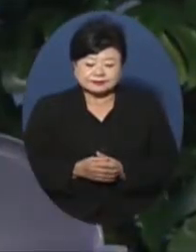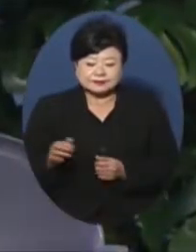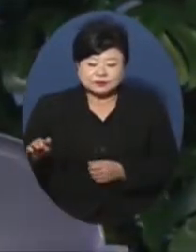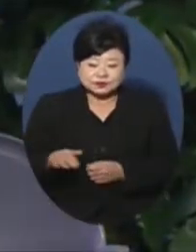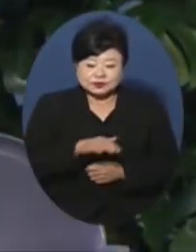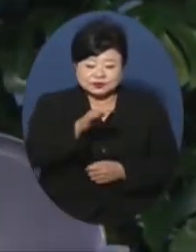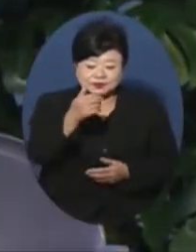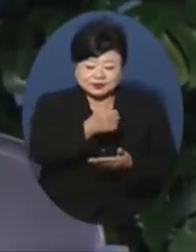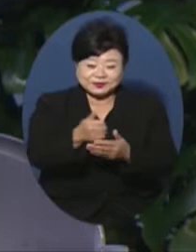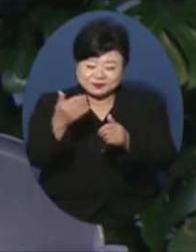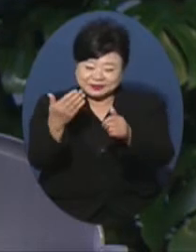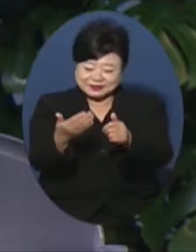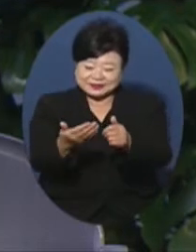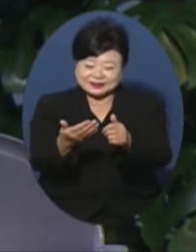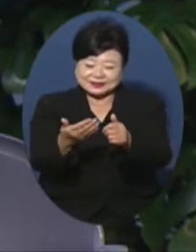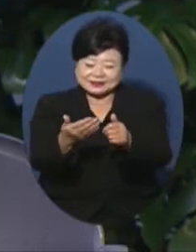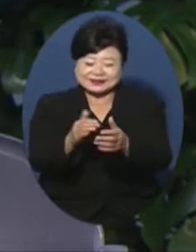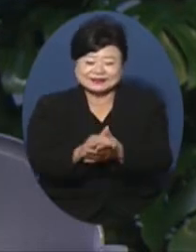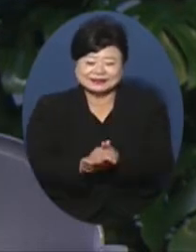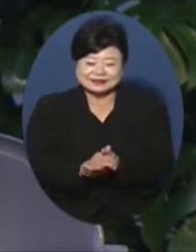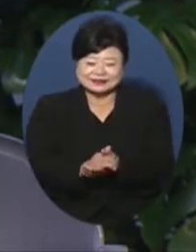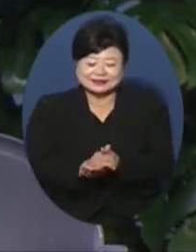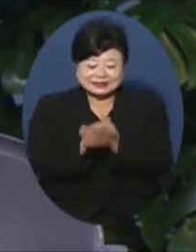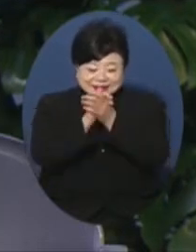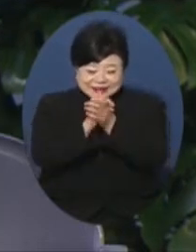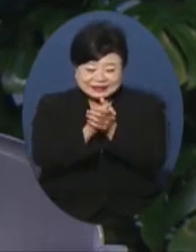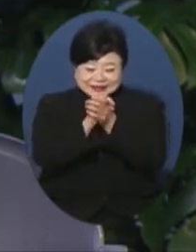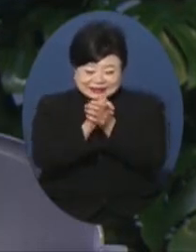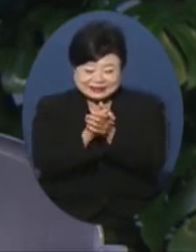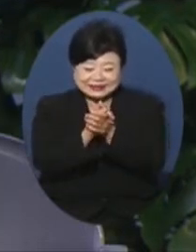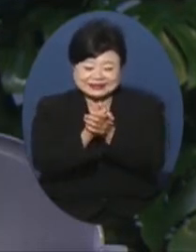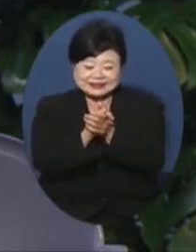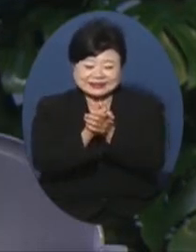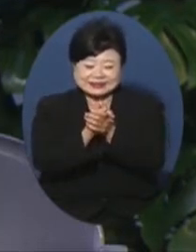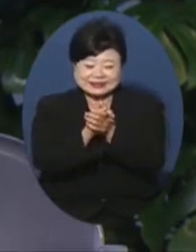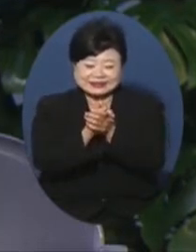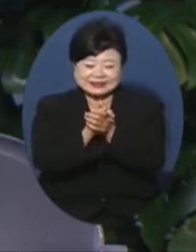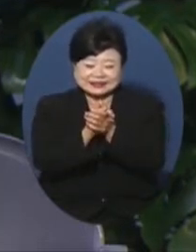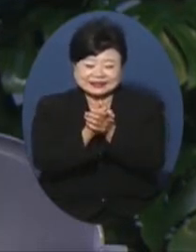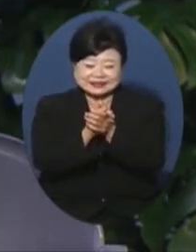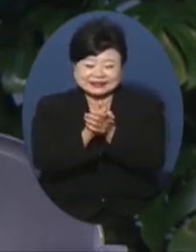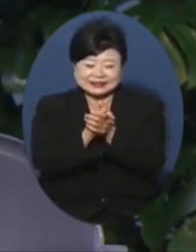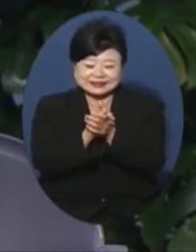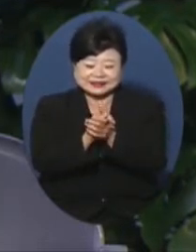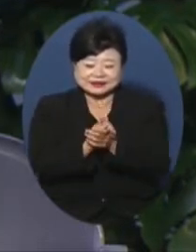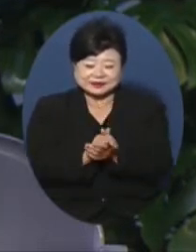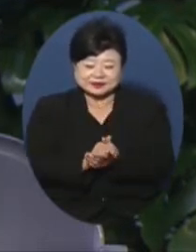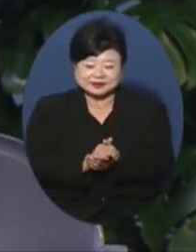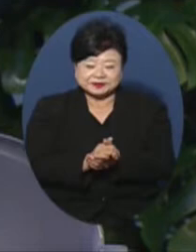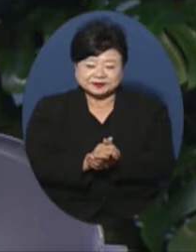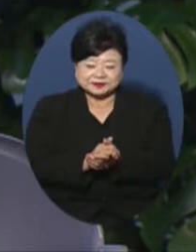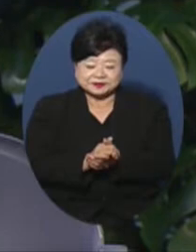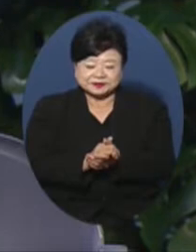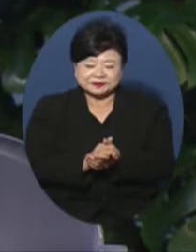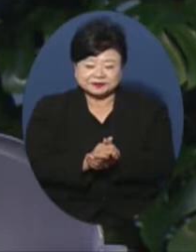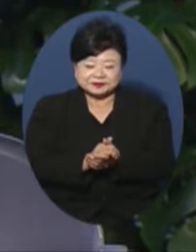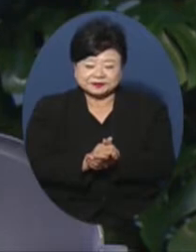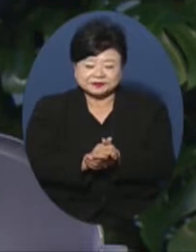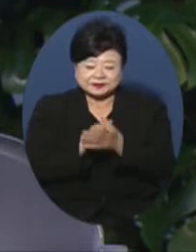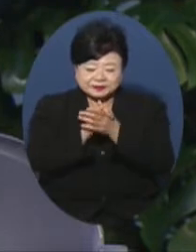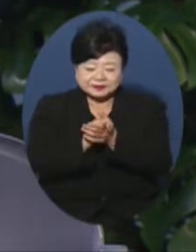우리 주님께서 기도를 주고 계시니까